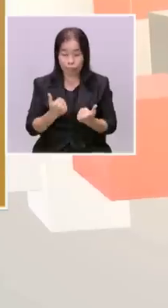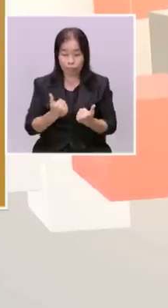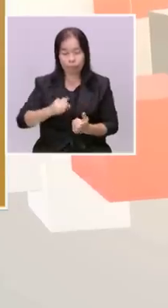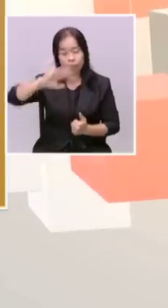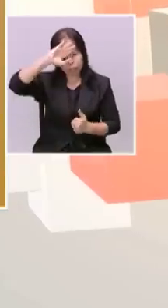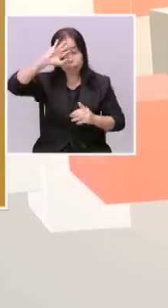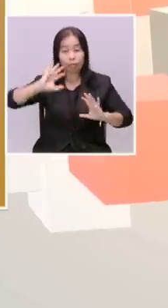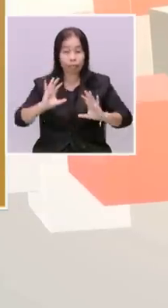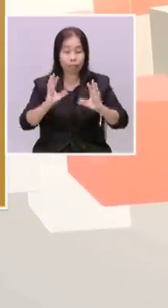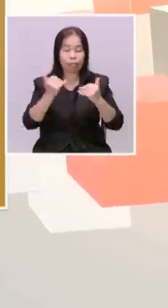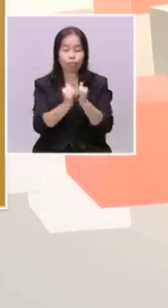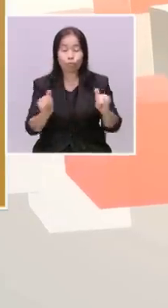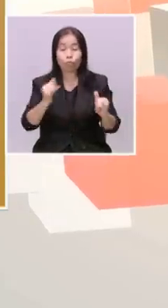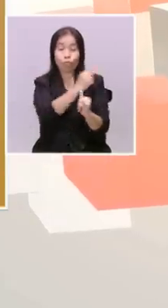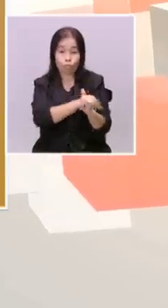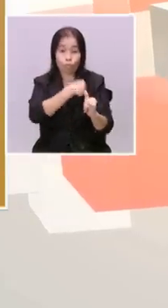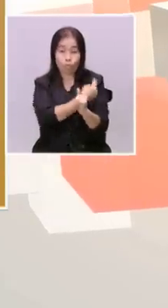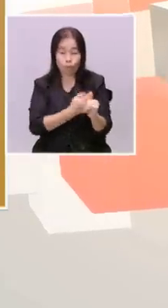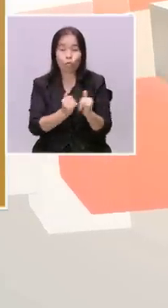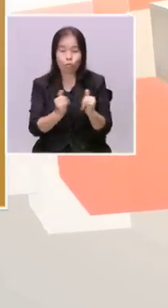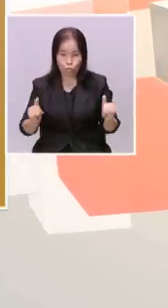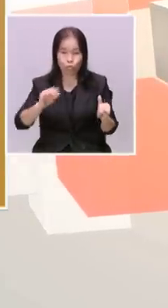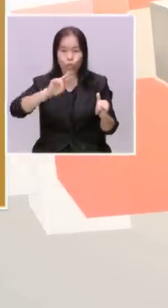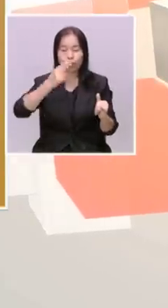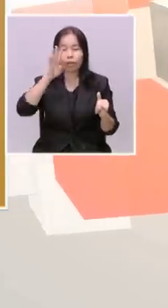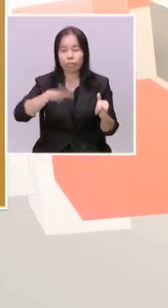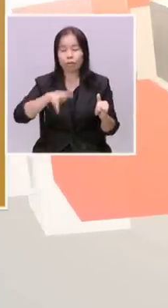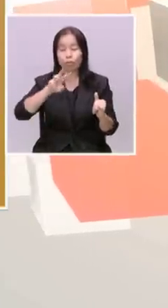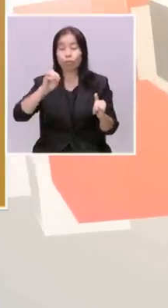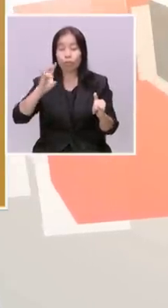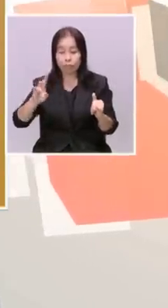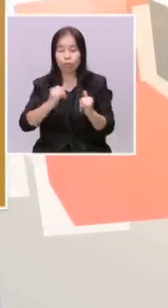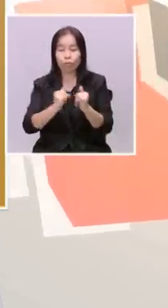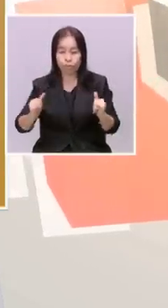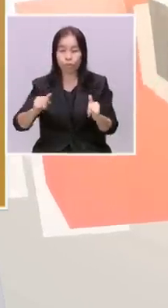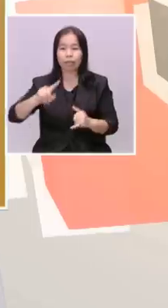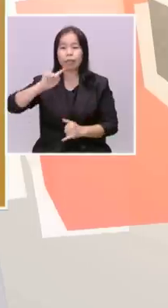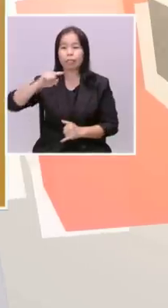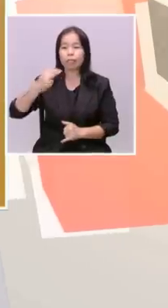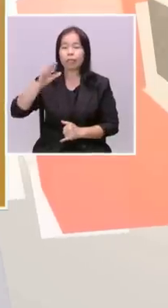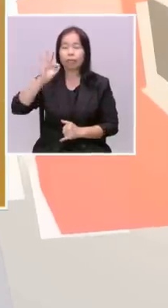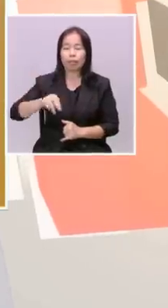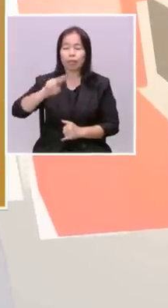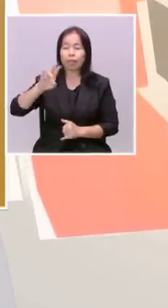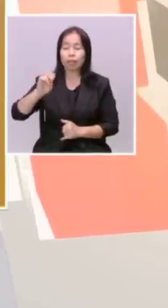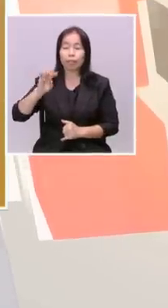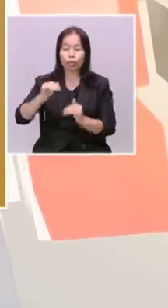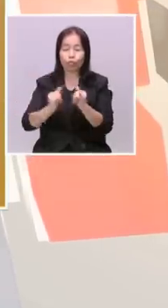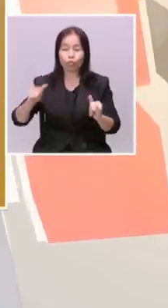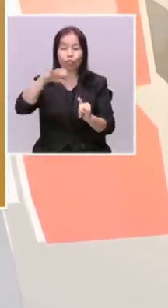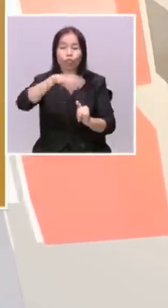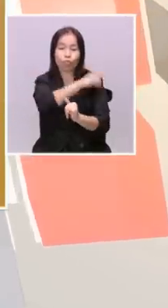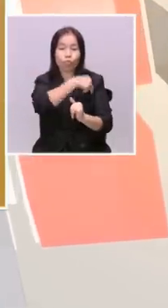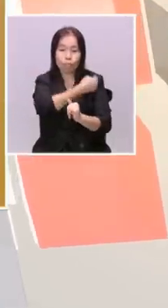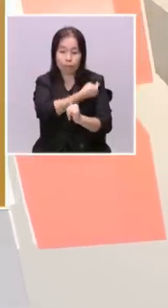นี้มีคนรักษาตัวอยู่24200 7รายรักษาอยู่ในโรงพยาบาล19200จะอาราย